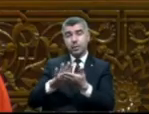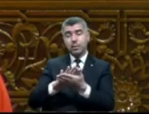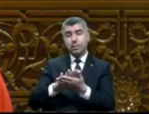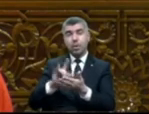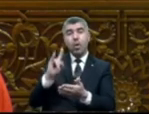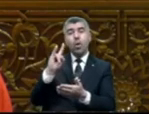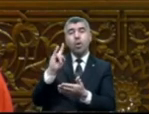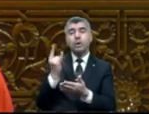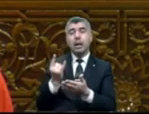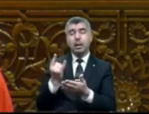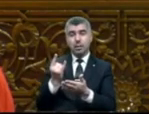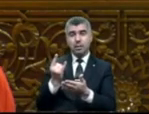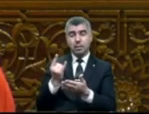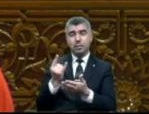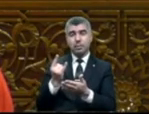فندق ميركور